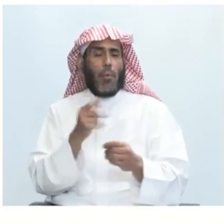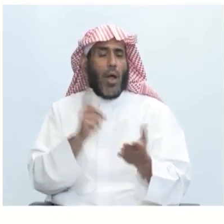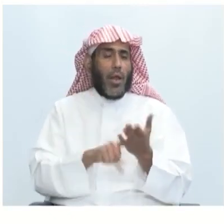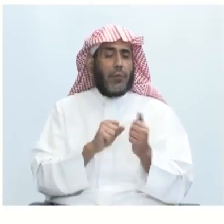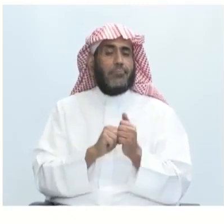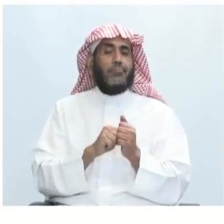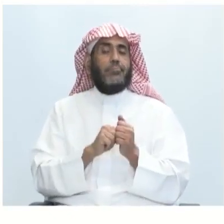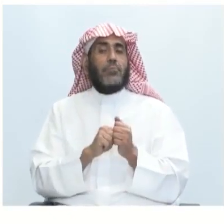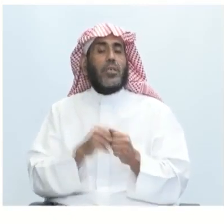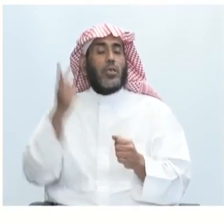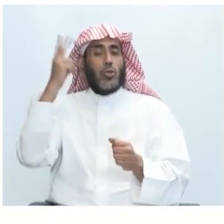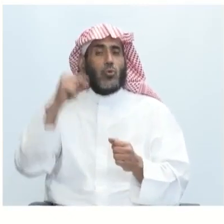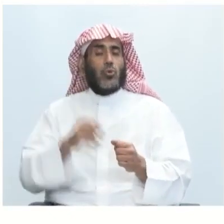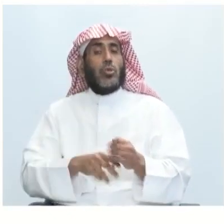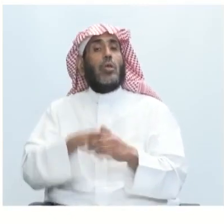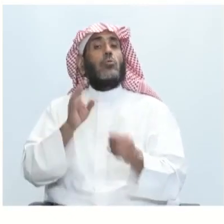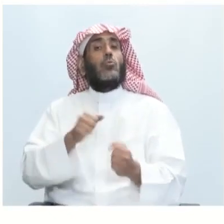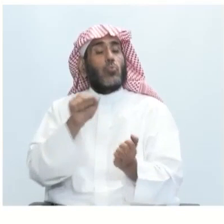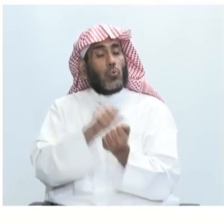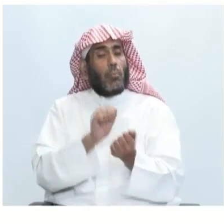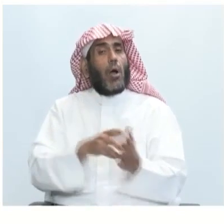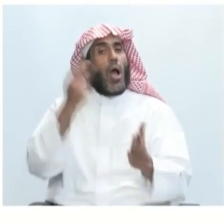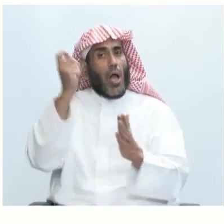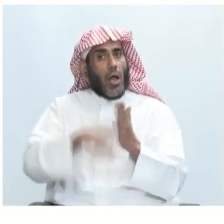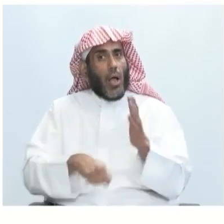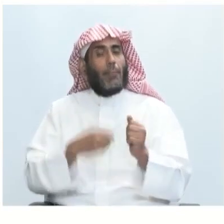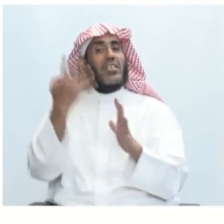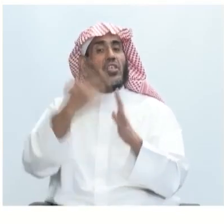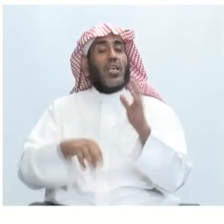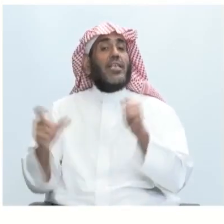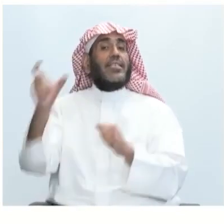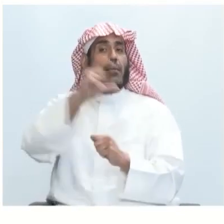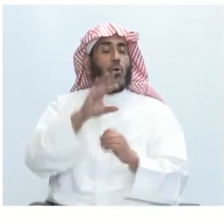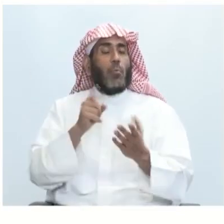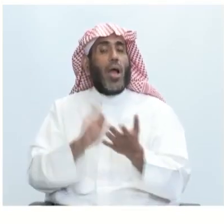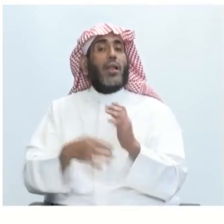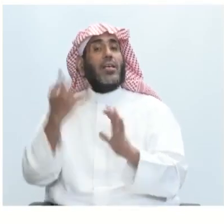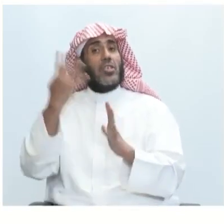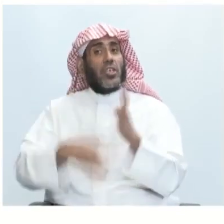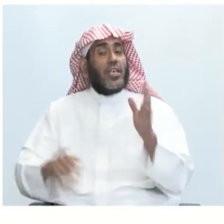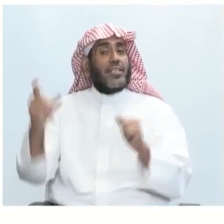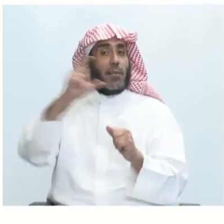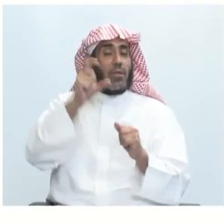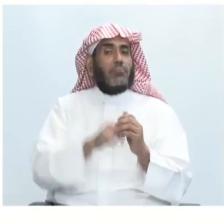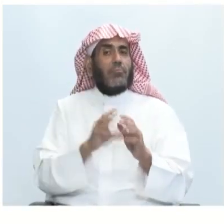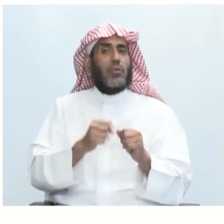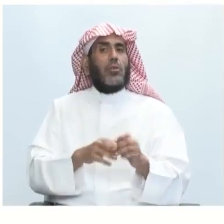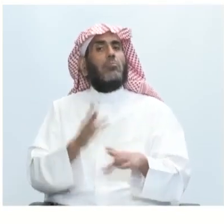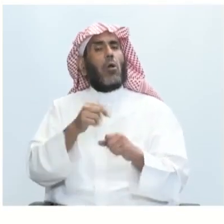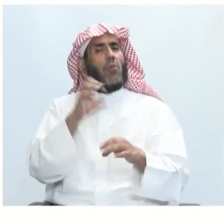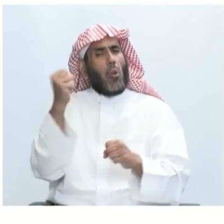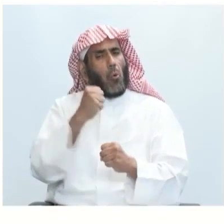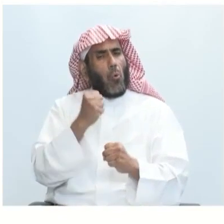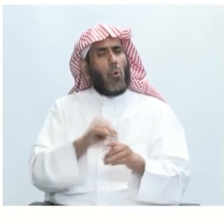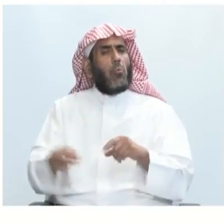ان السعوديه تطبق احكام الشريعه الاسلاميه وبما ان الشريعه الاسلاميه تكفل حقوق